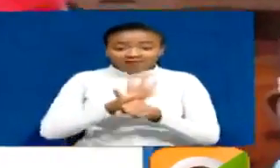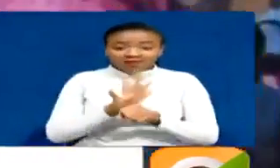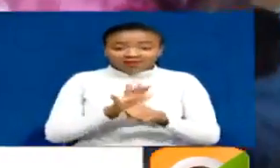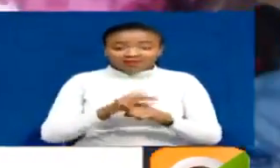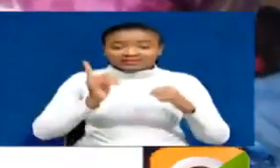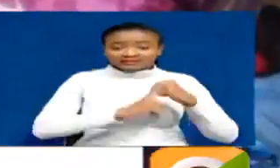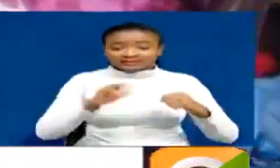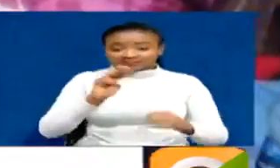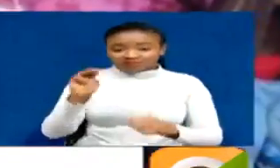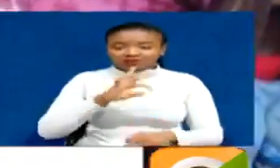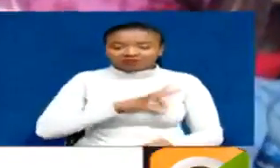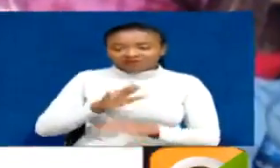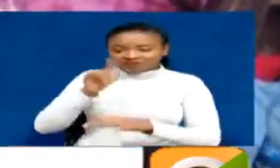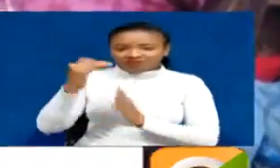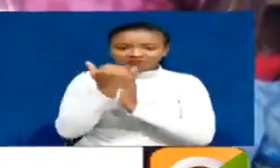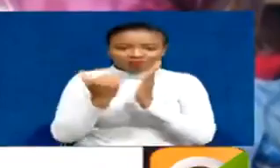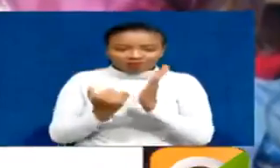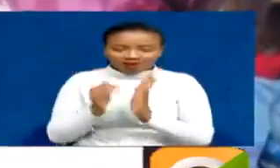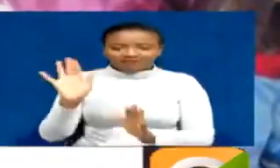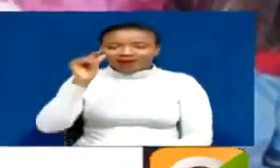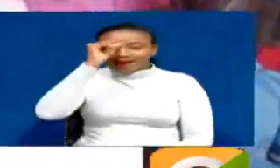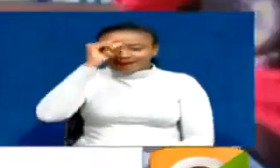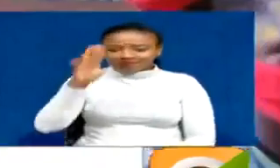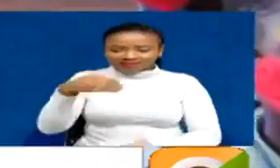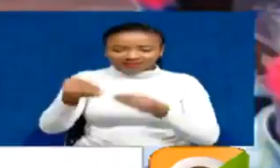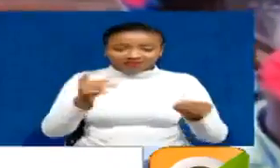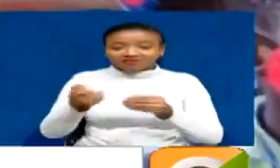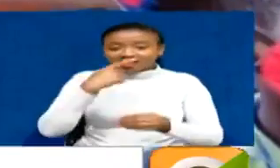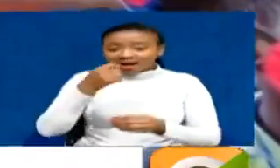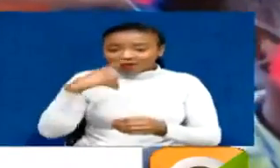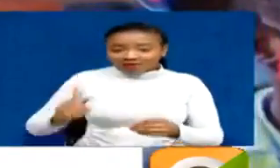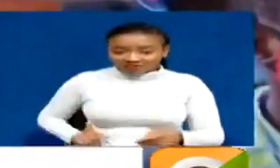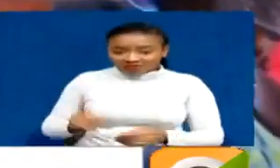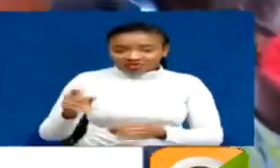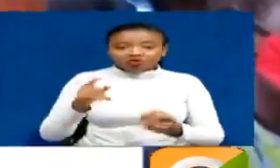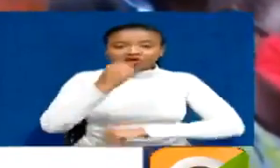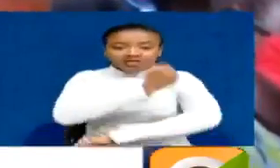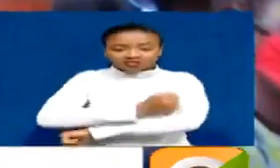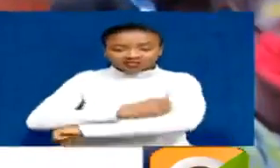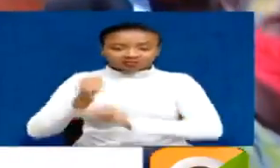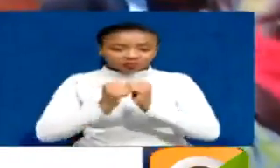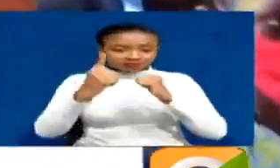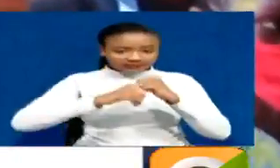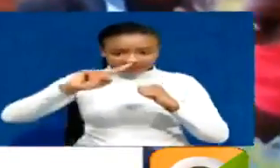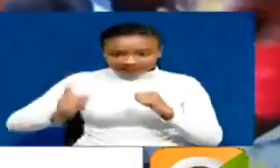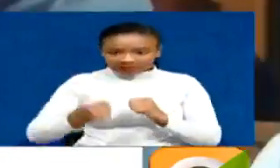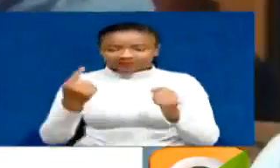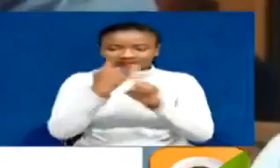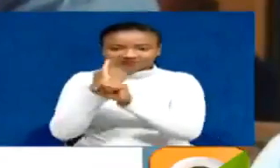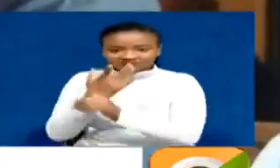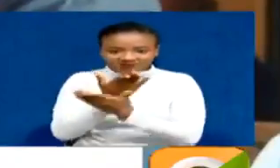14 wamefaidi mpango wa kitaifa wa dawa za minyoo unaotolewa katika shule 1016,